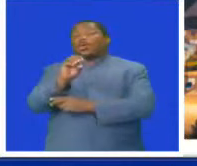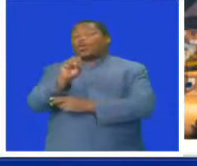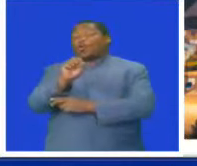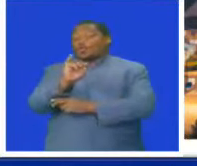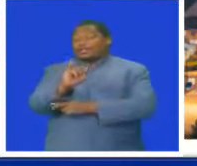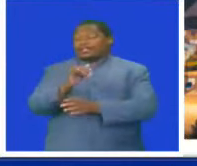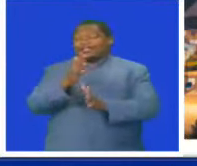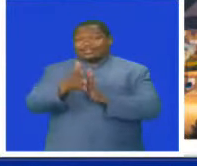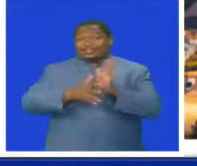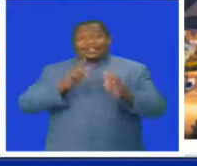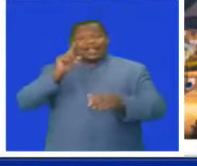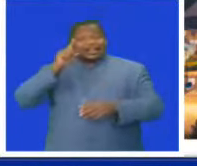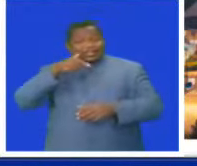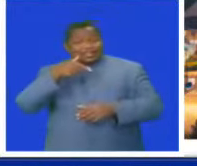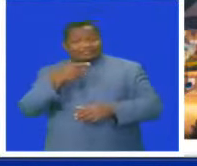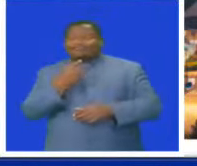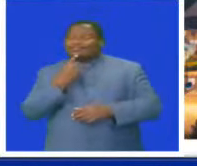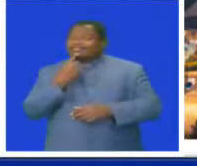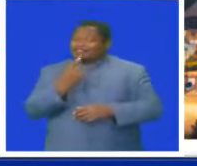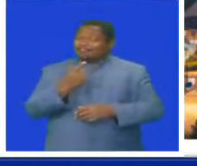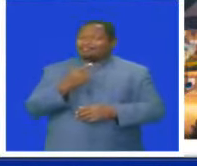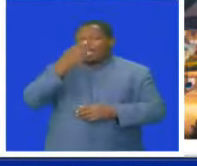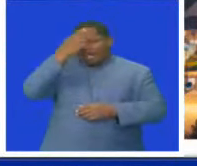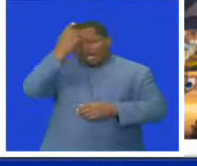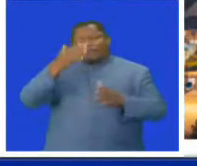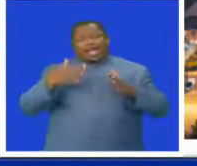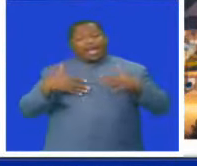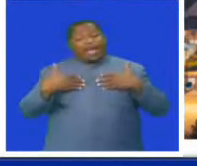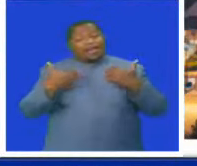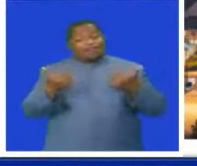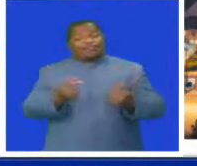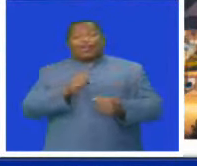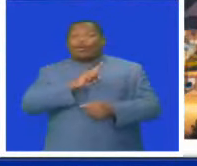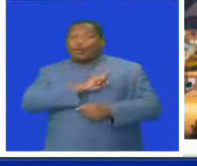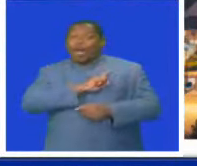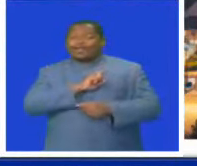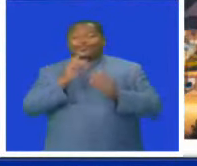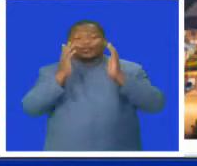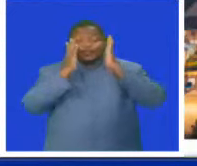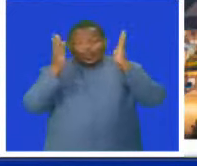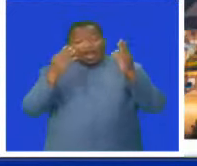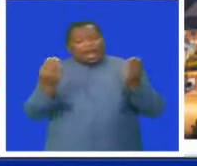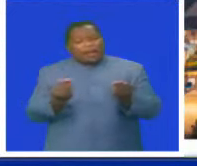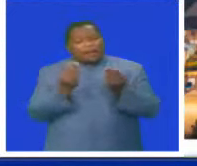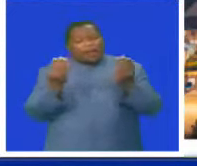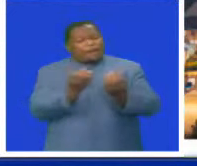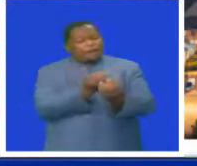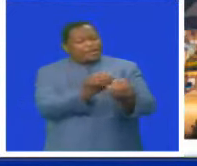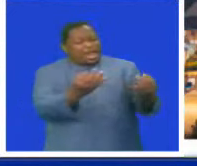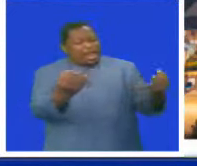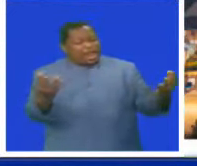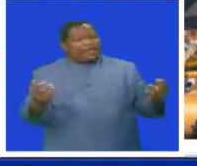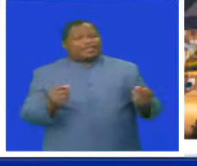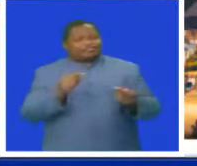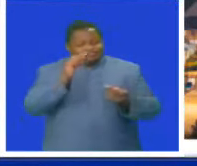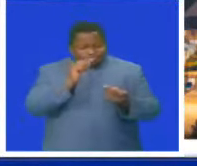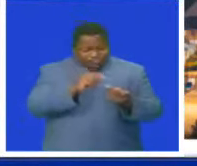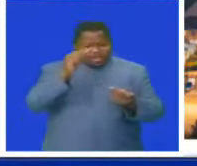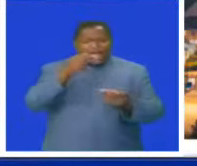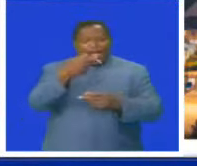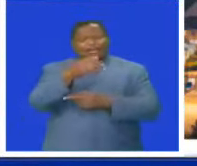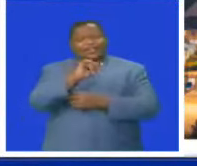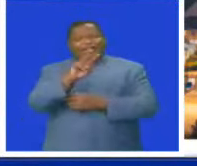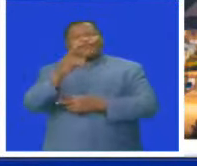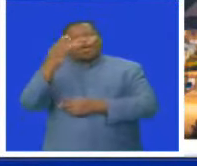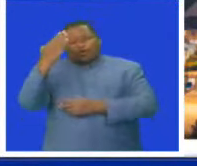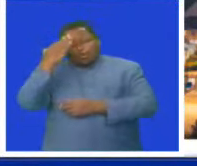lasebathi simo sabo sengadi lapha eveni lisetulo. Kepha ke livela bangwane lincobele kuze lincobele ligciwane kubalekile ukuthi